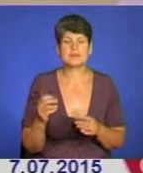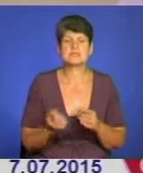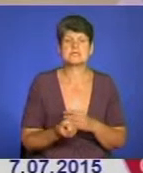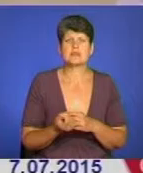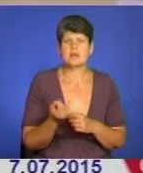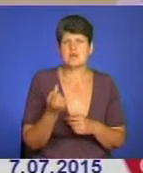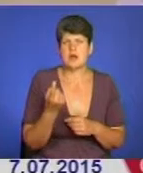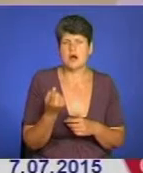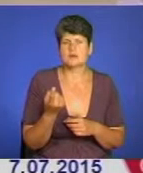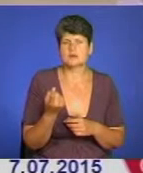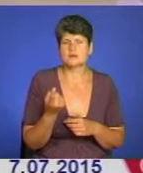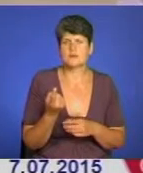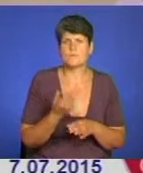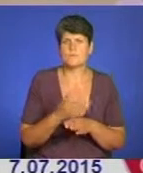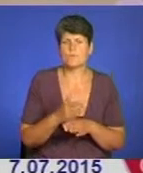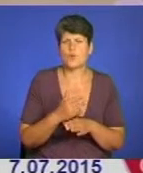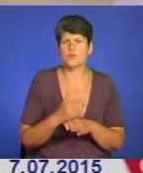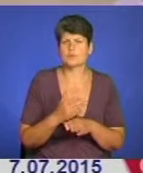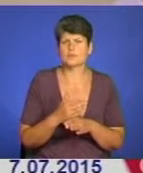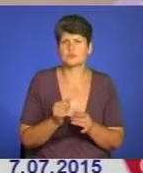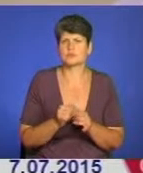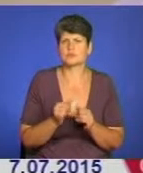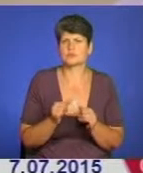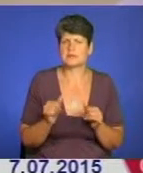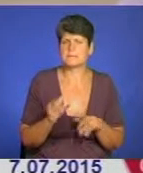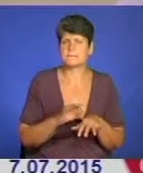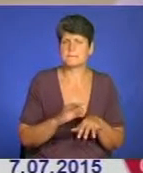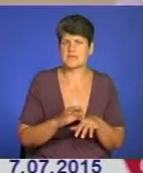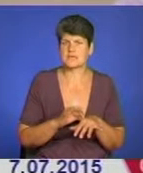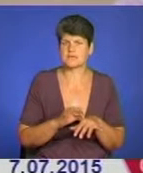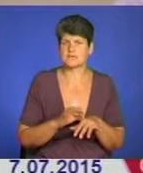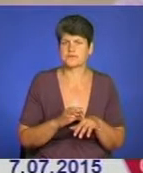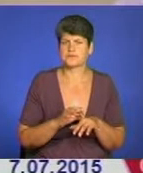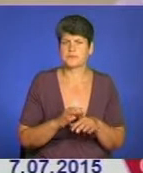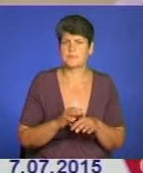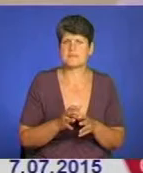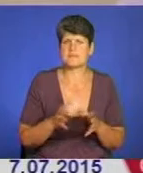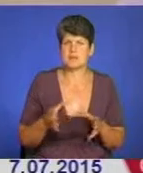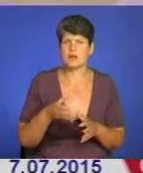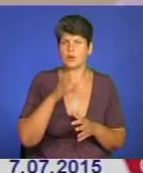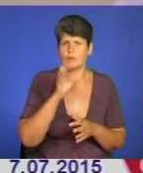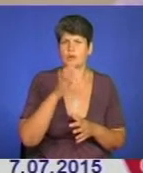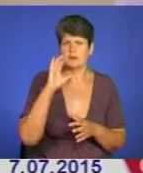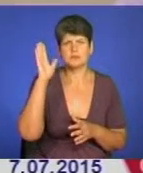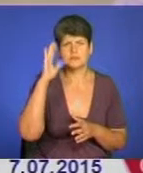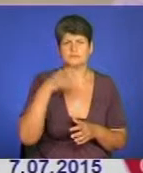з'являється доволі помірно наростаючий, але інтенсивний біль. Максимально пийте багато рідини.